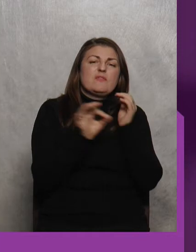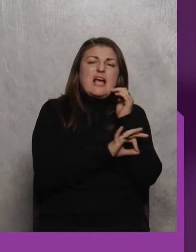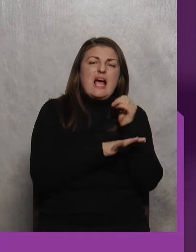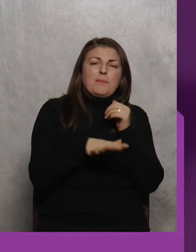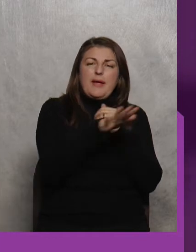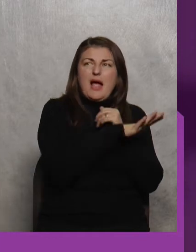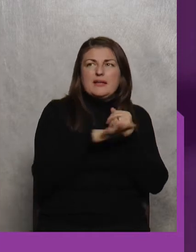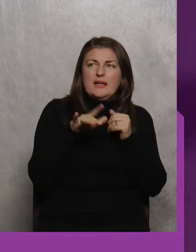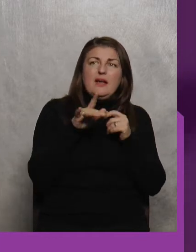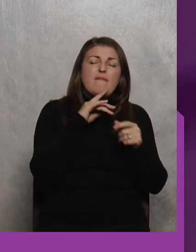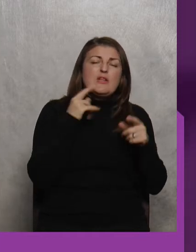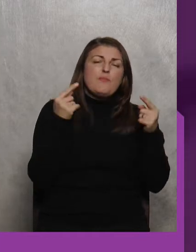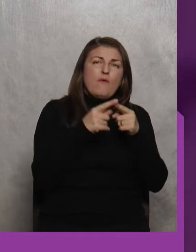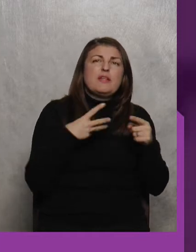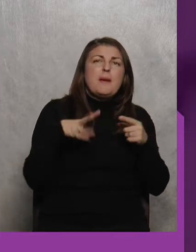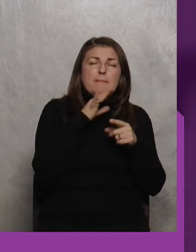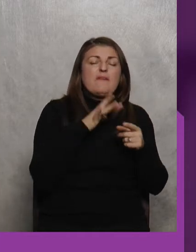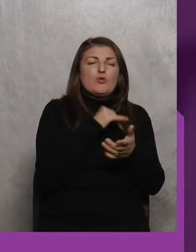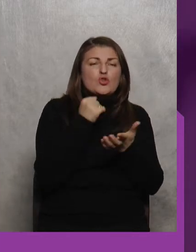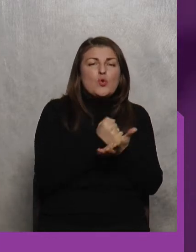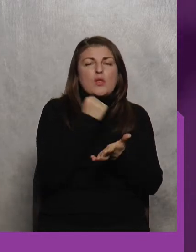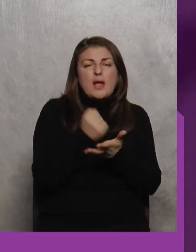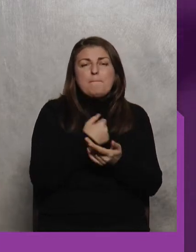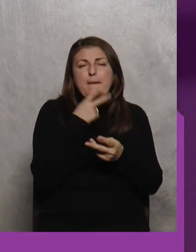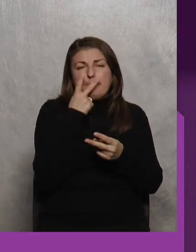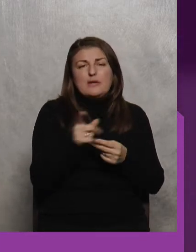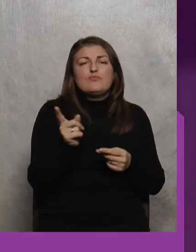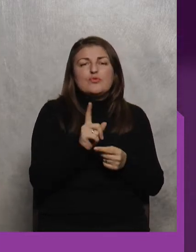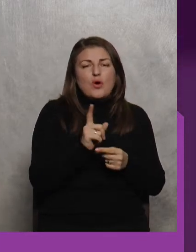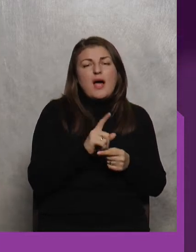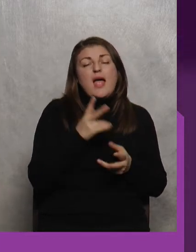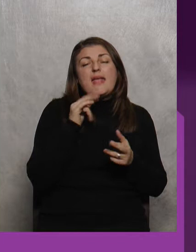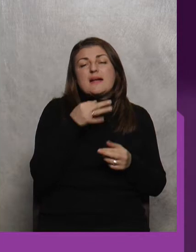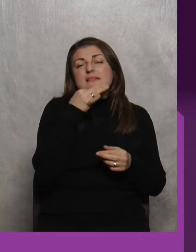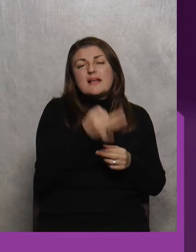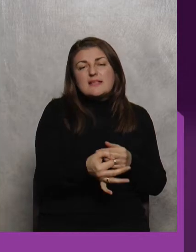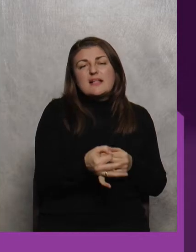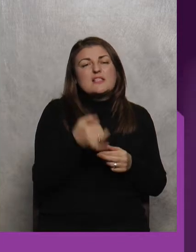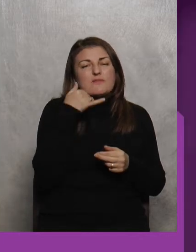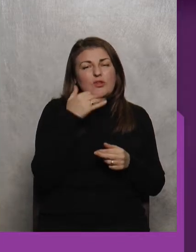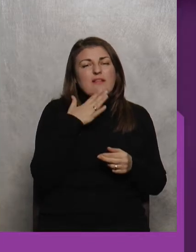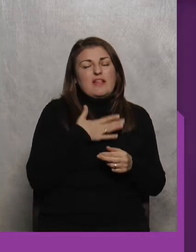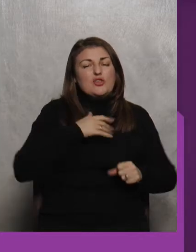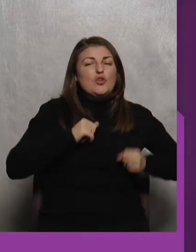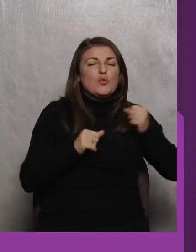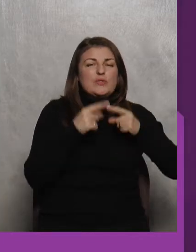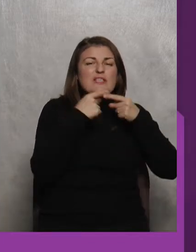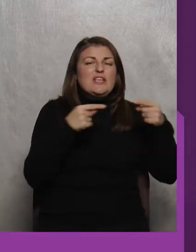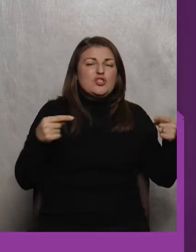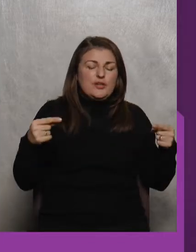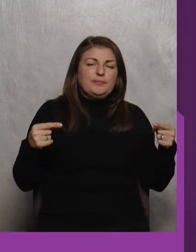Закарпатті. Відповідно, ми вдосконалюємося, і ви бачите, що, як сказали, дзвонили наші друзі з